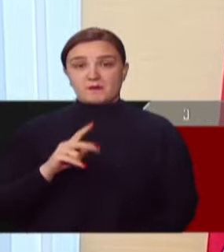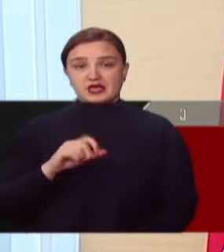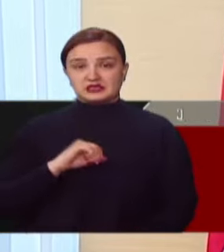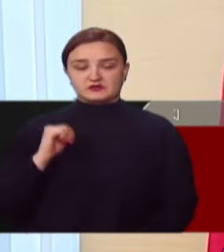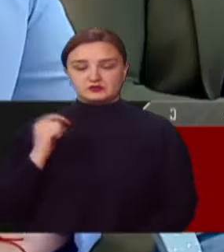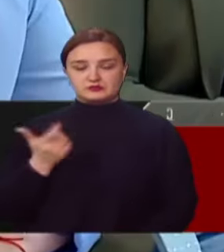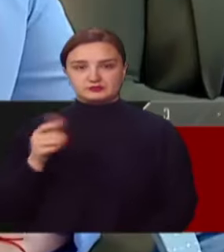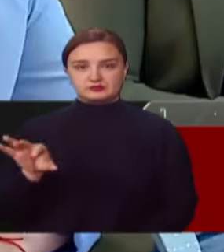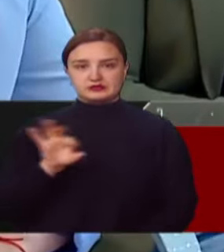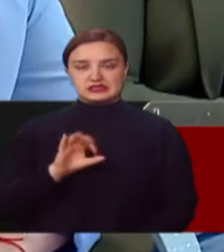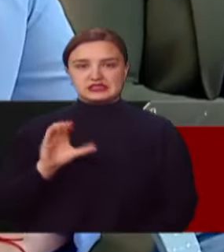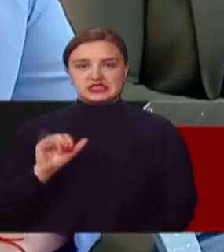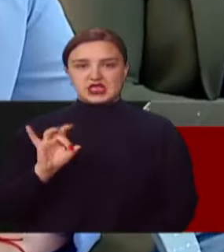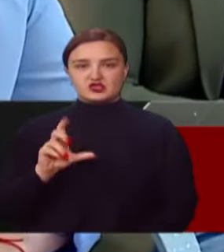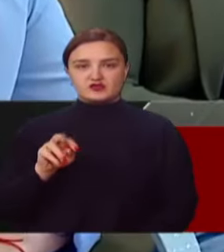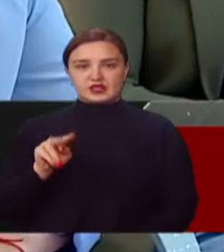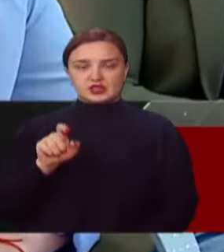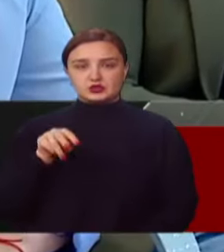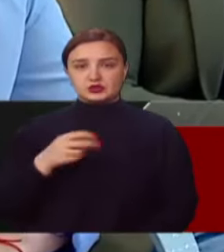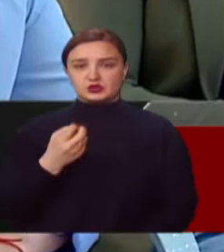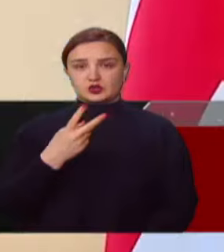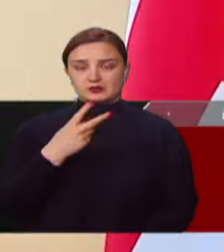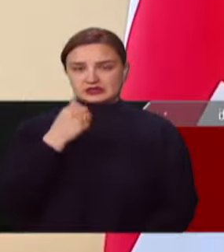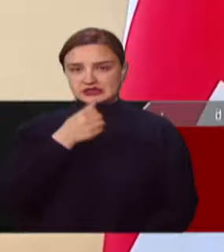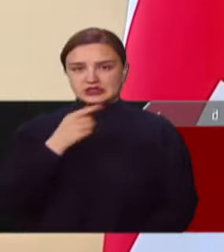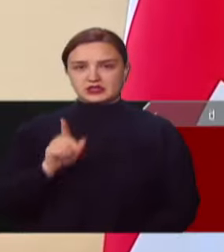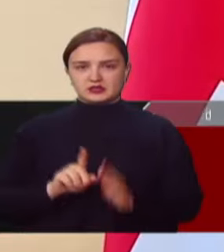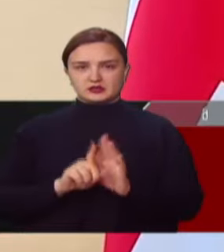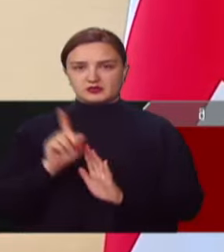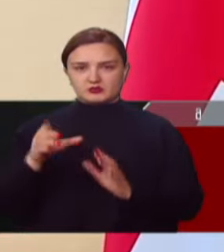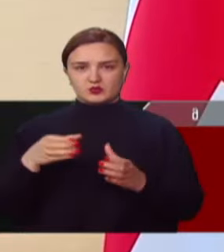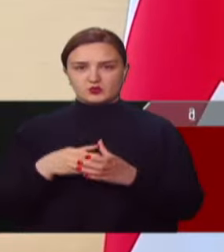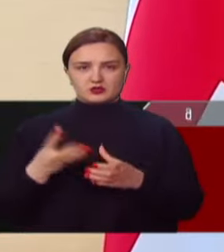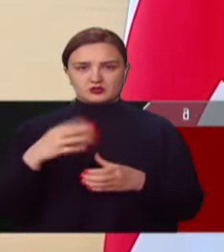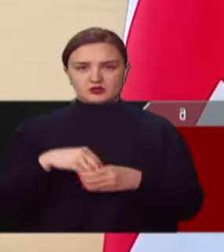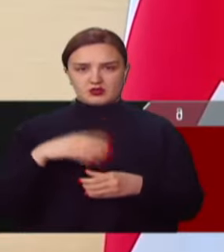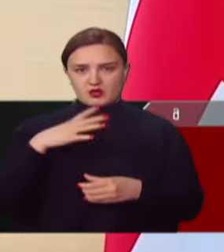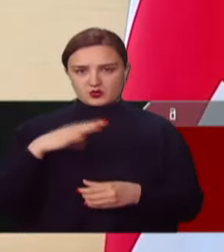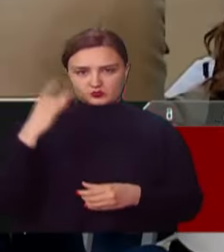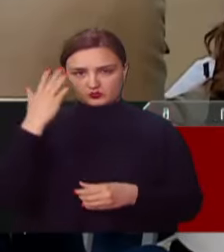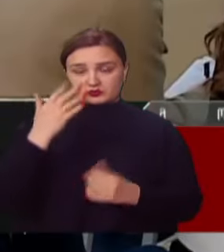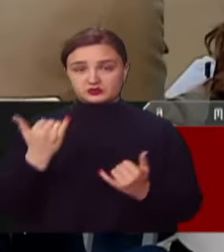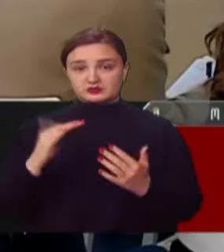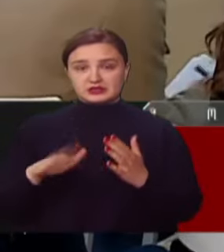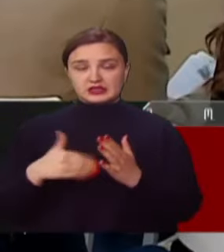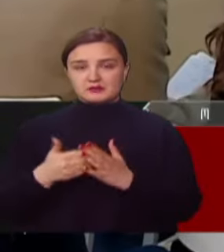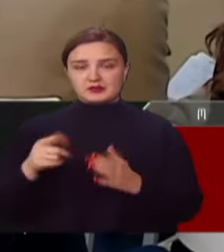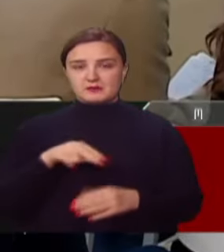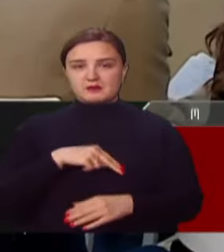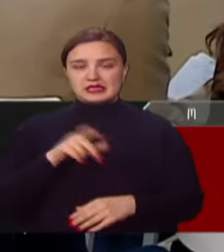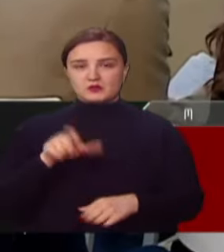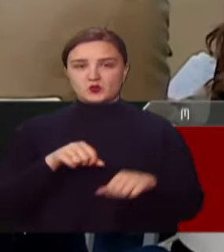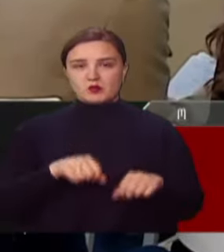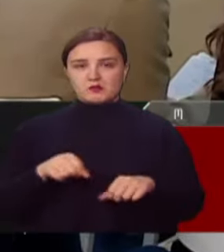სარჯველაძე წარადგინა. ახალი მინისტრი 2012 წლიდან ქართული ოცნების გუნდის წევრია. დღემდე კი პარლამენტის ადამიანის უფლებათა კომიტეტს